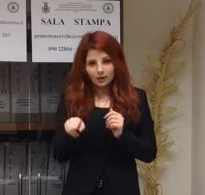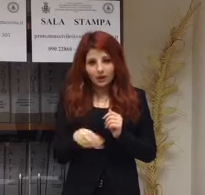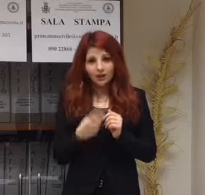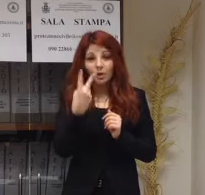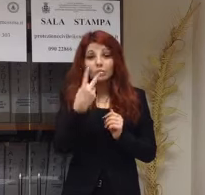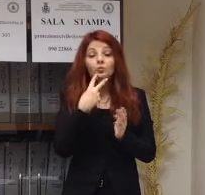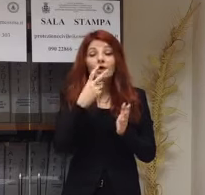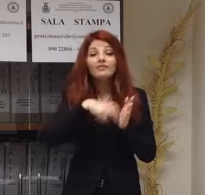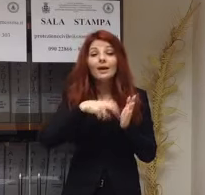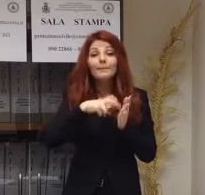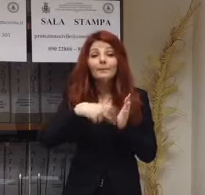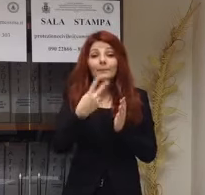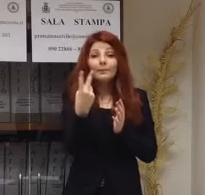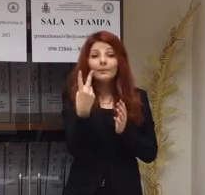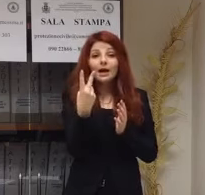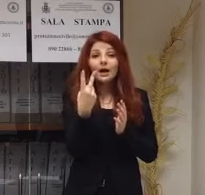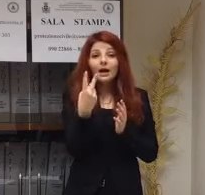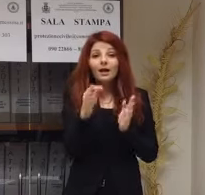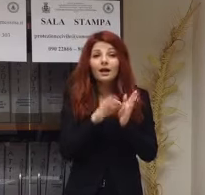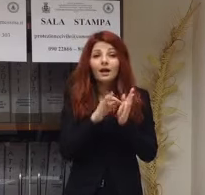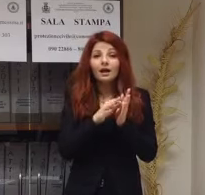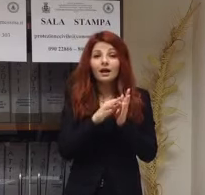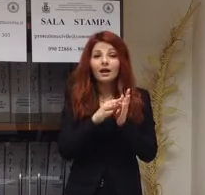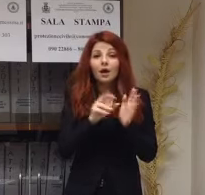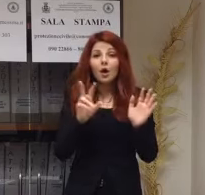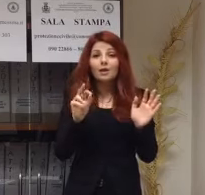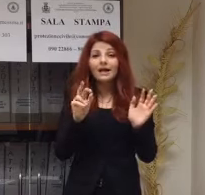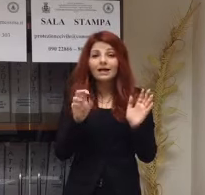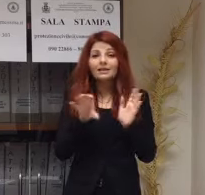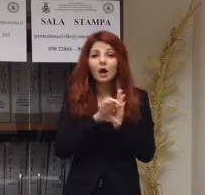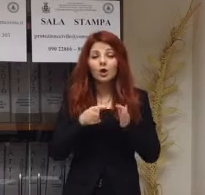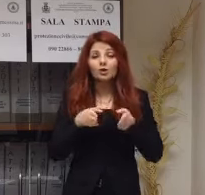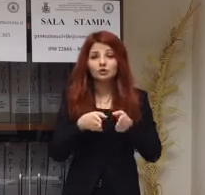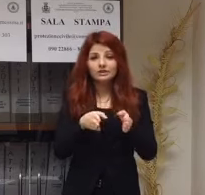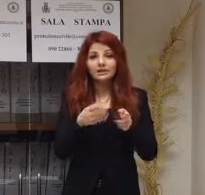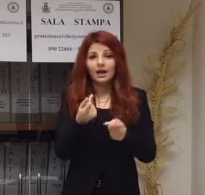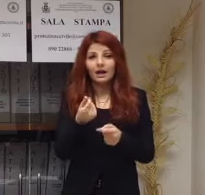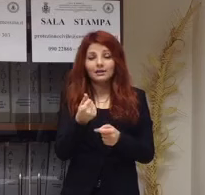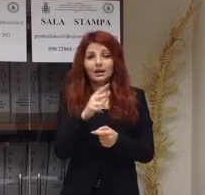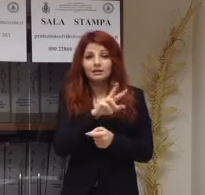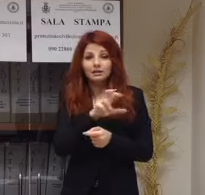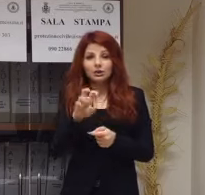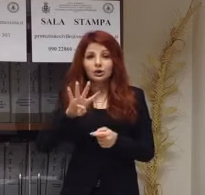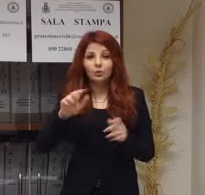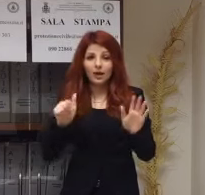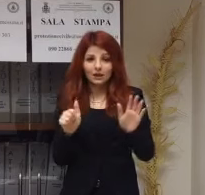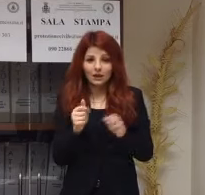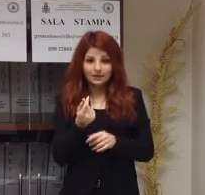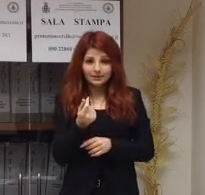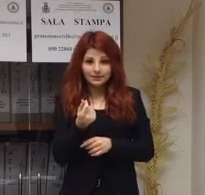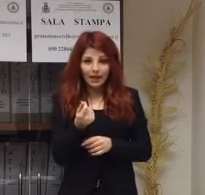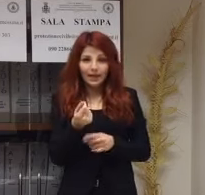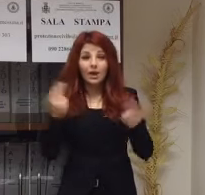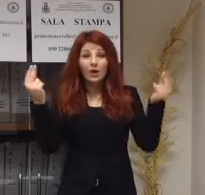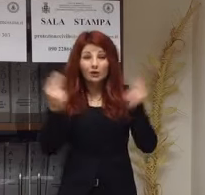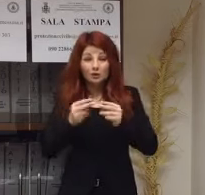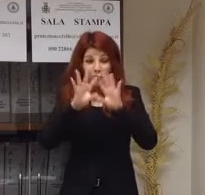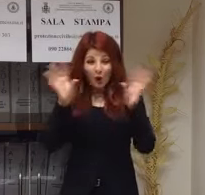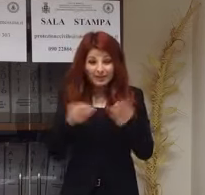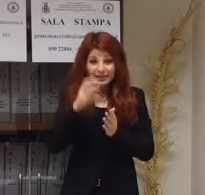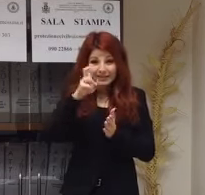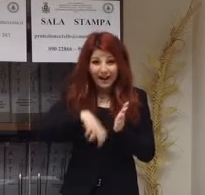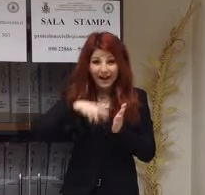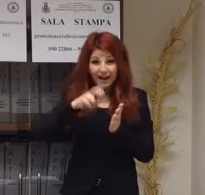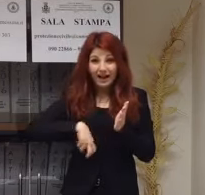di contestazione in violazione dell'articolo 80 del codice della strada per l'importo di euro 346. Il totale